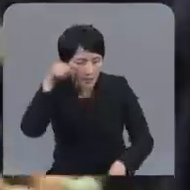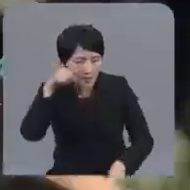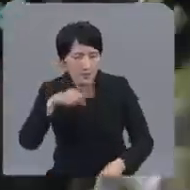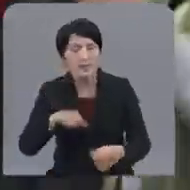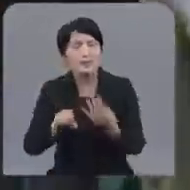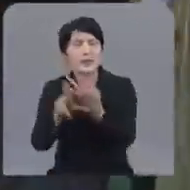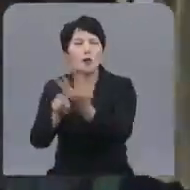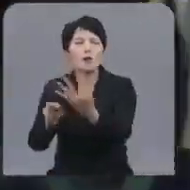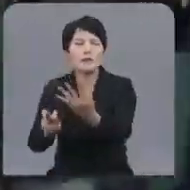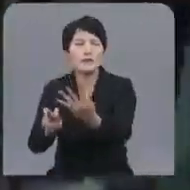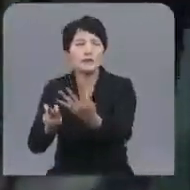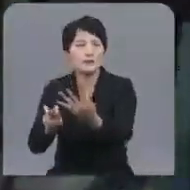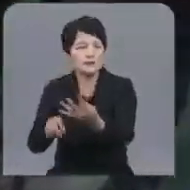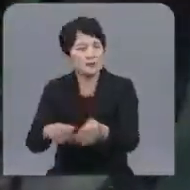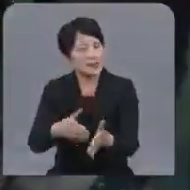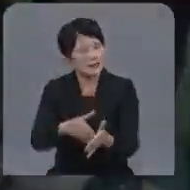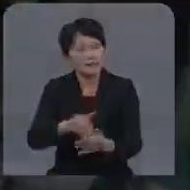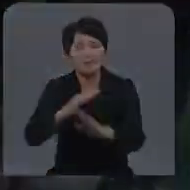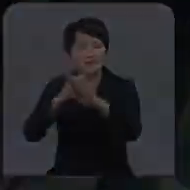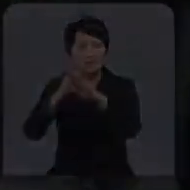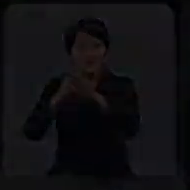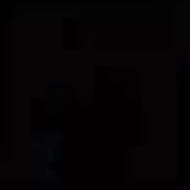aus Einrichtungen Meinungsunterschiede auf